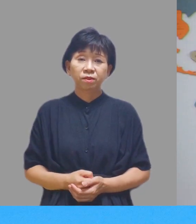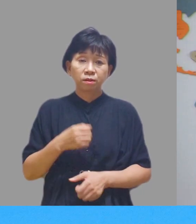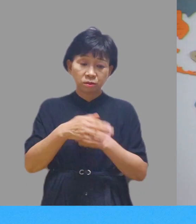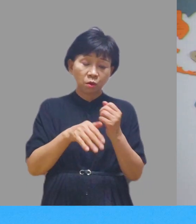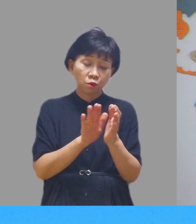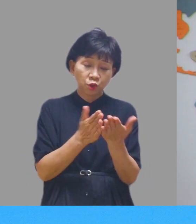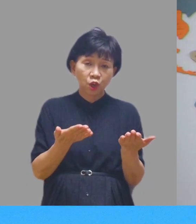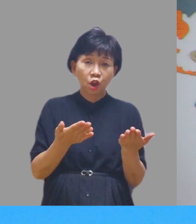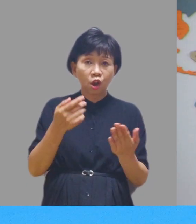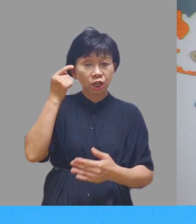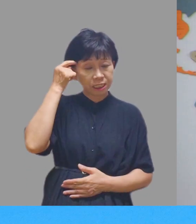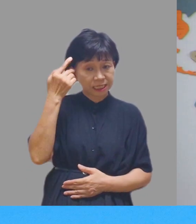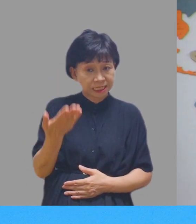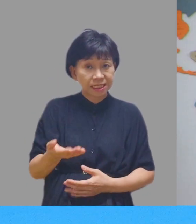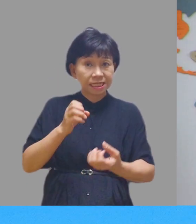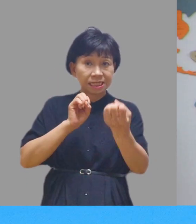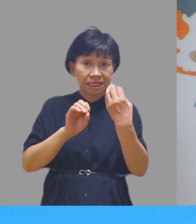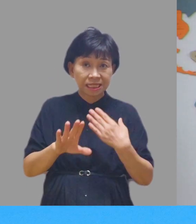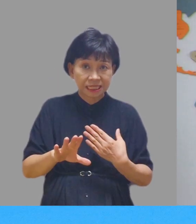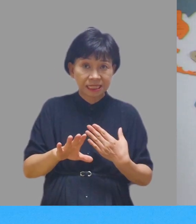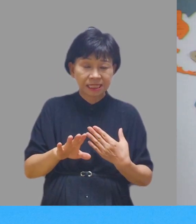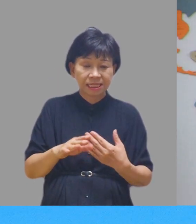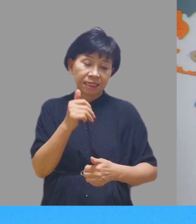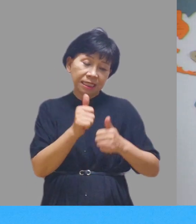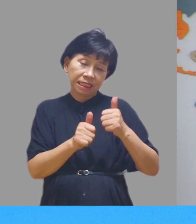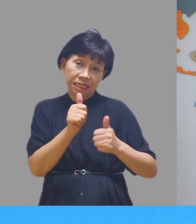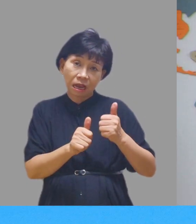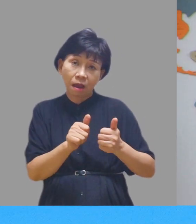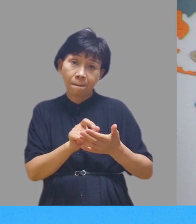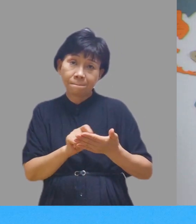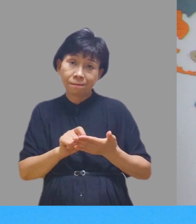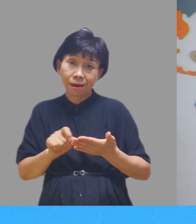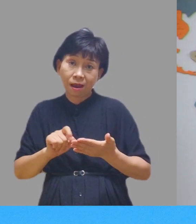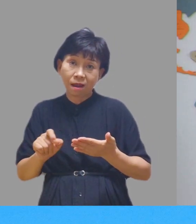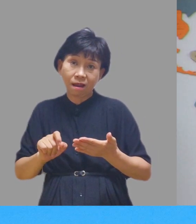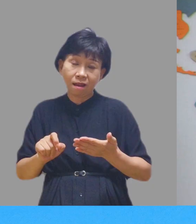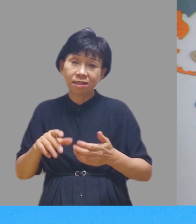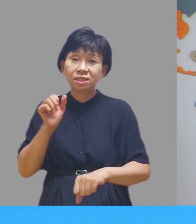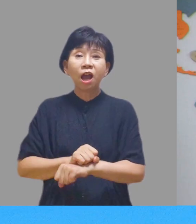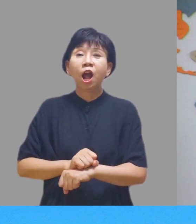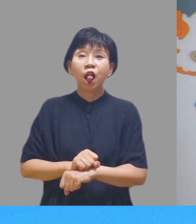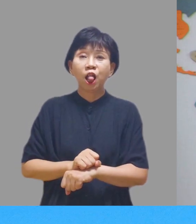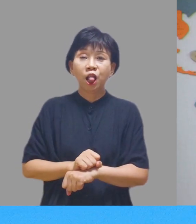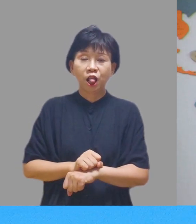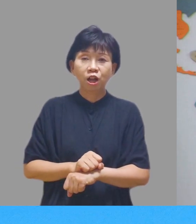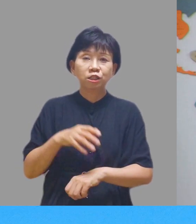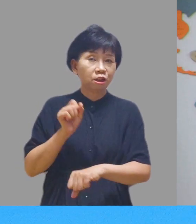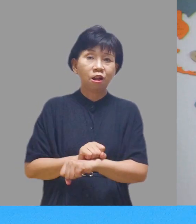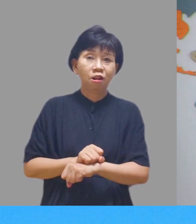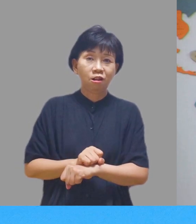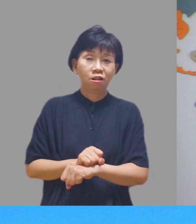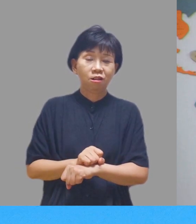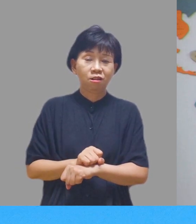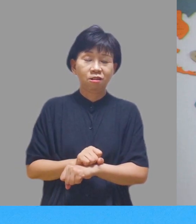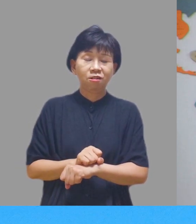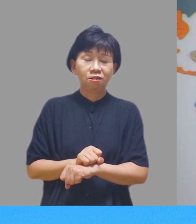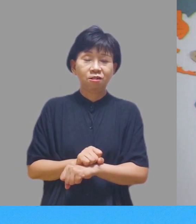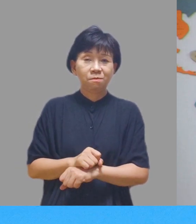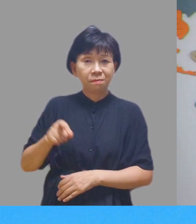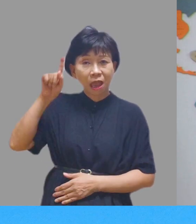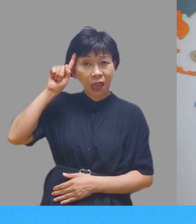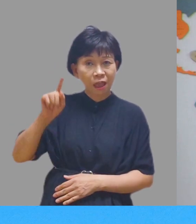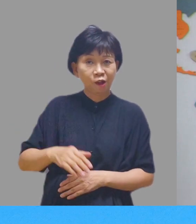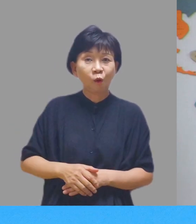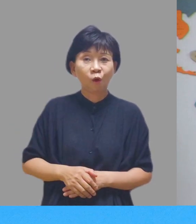성경 퀴즈나 성경 시험이나 이런 데 보면 아주 잘해요.